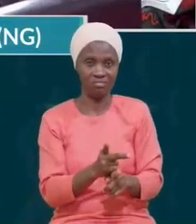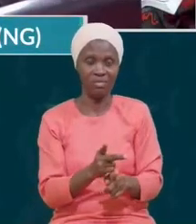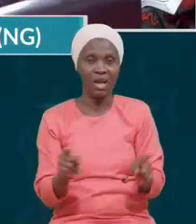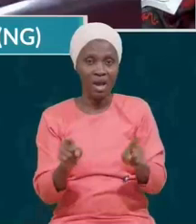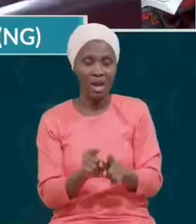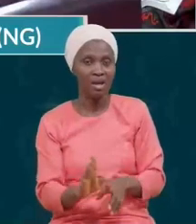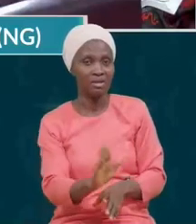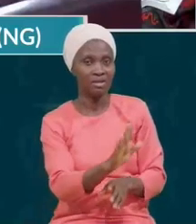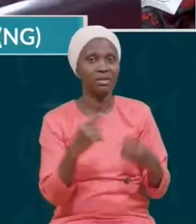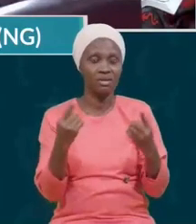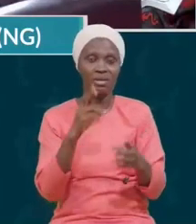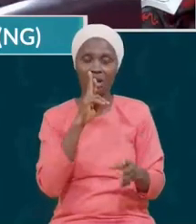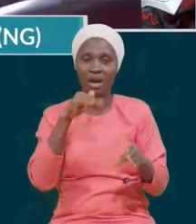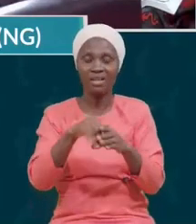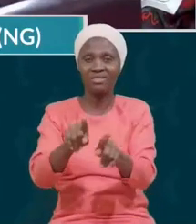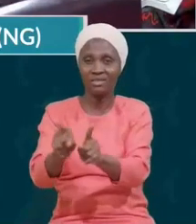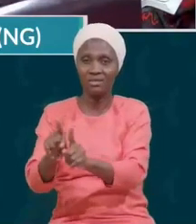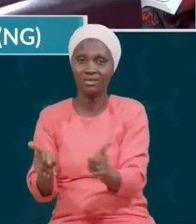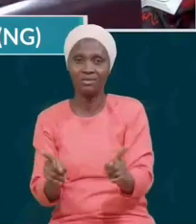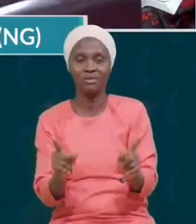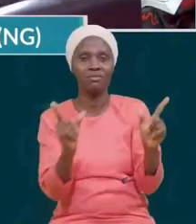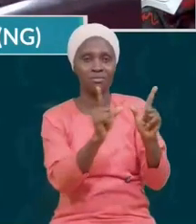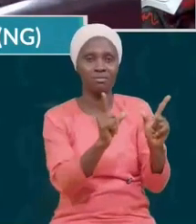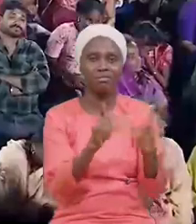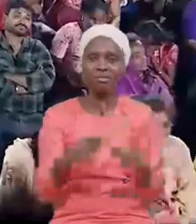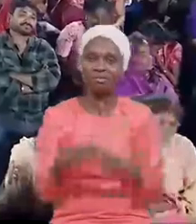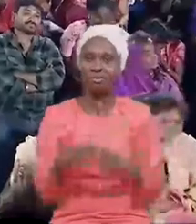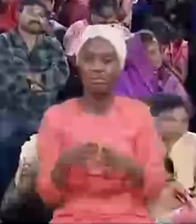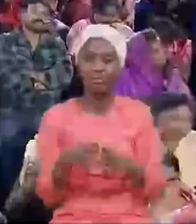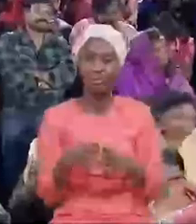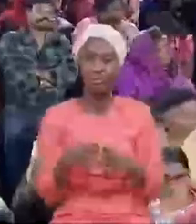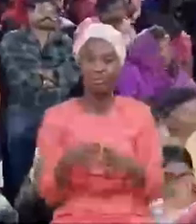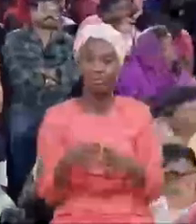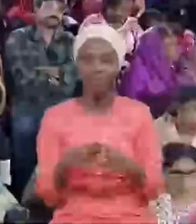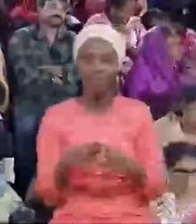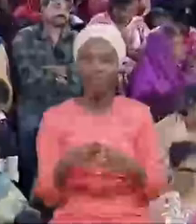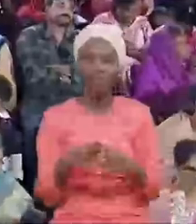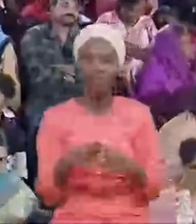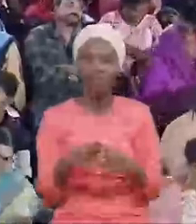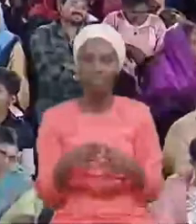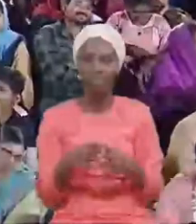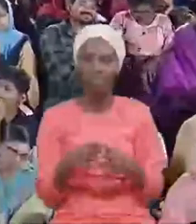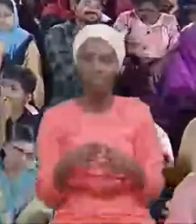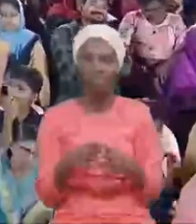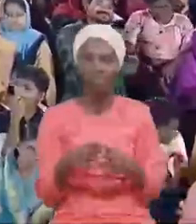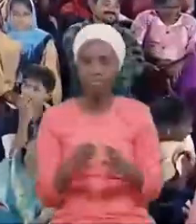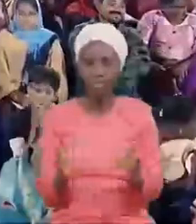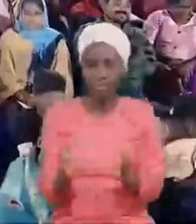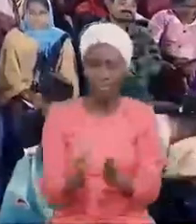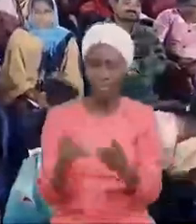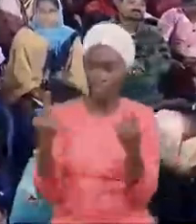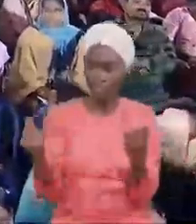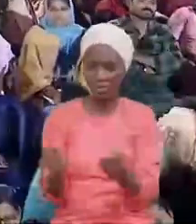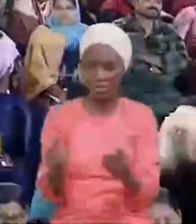Les pécheurs ont de divers niveaux, comme leurs péchés ont de divers niveaux. Petit